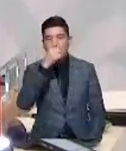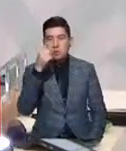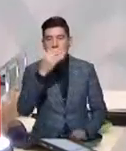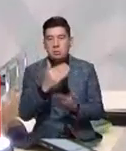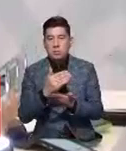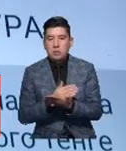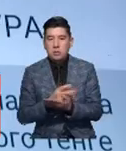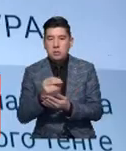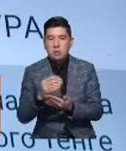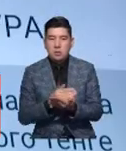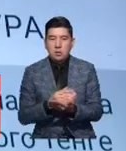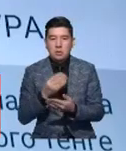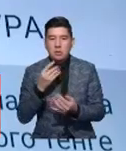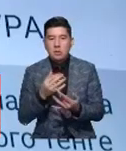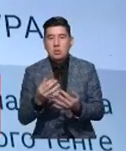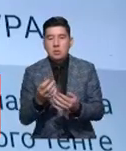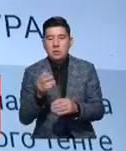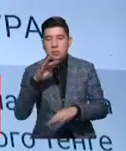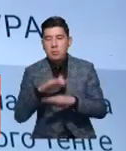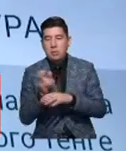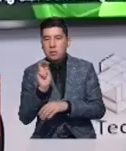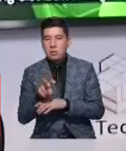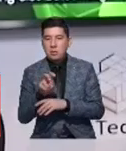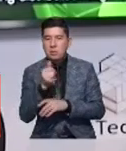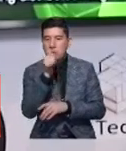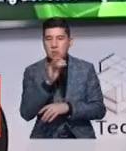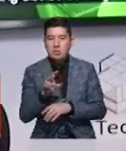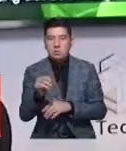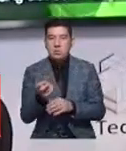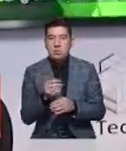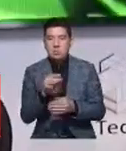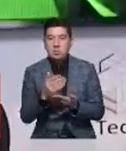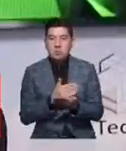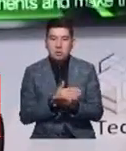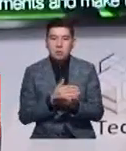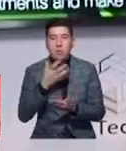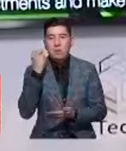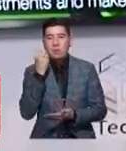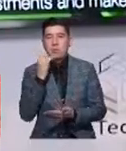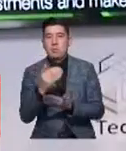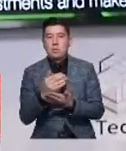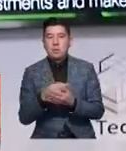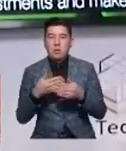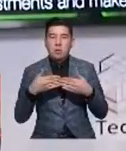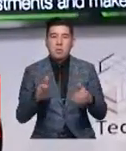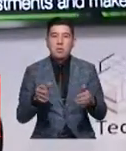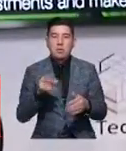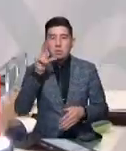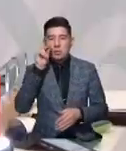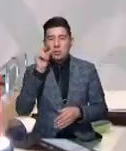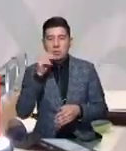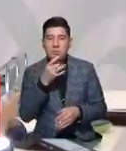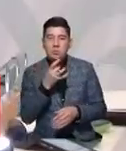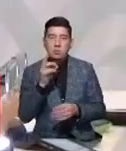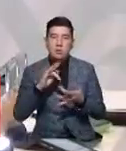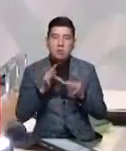им необходимо будет даже не ходить в банк, а посредством банковского приложения у них появится возможность открыть цифровой счет в цифровом тенге.